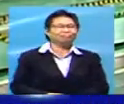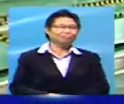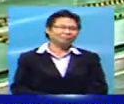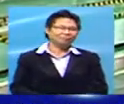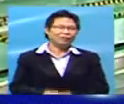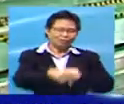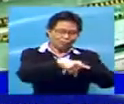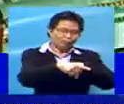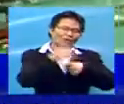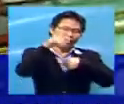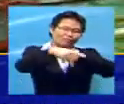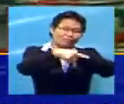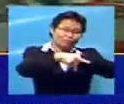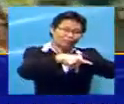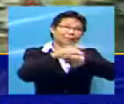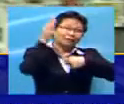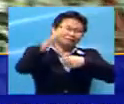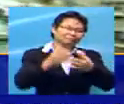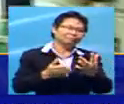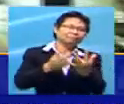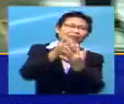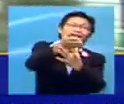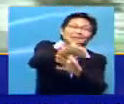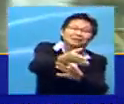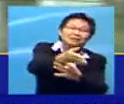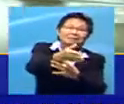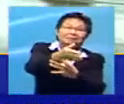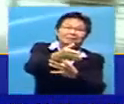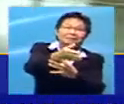Proton akan mendapat akses terhadap